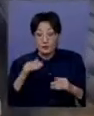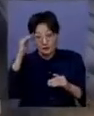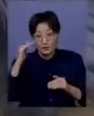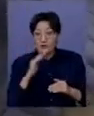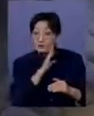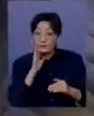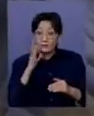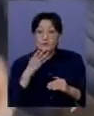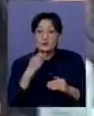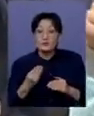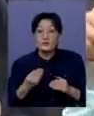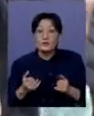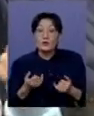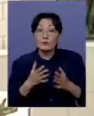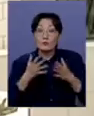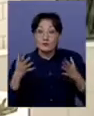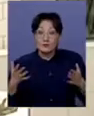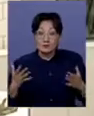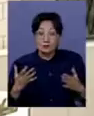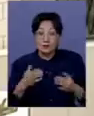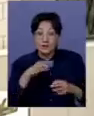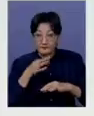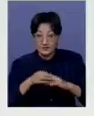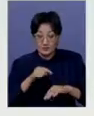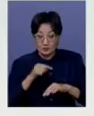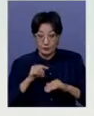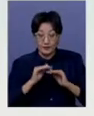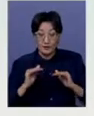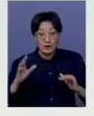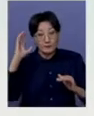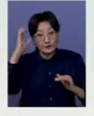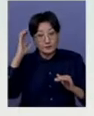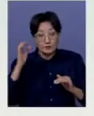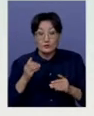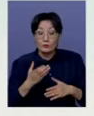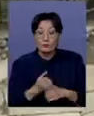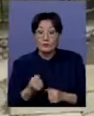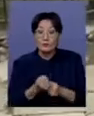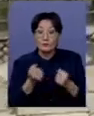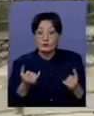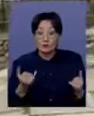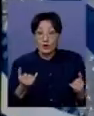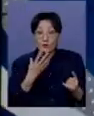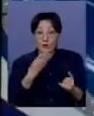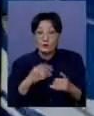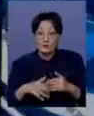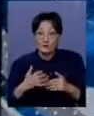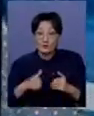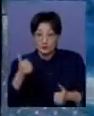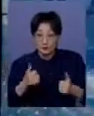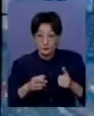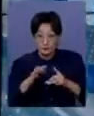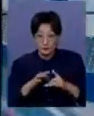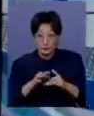оқу жылы алдында өздеріне артылған зор жүкті сезінеді. Олар оқушыға психологиялық тұрғыда қолдау көрсету үшін өз араларында челлендж